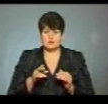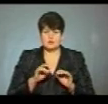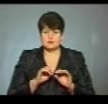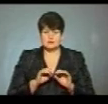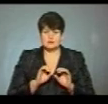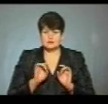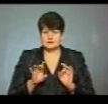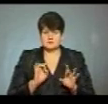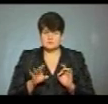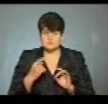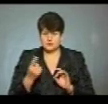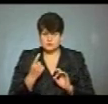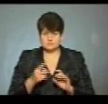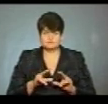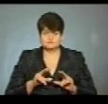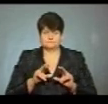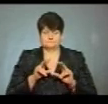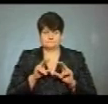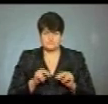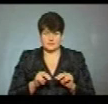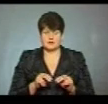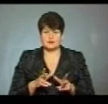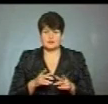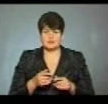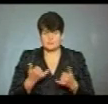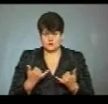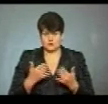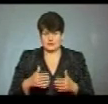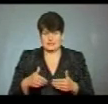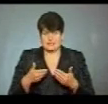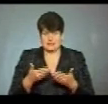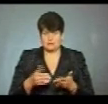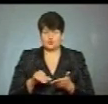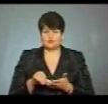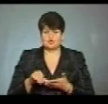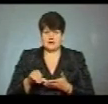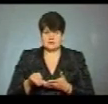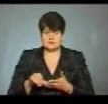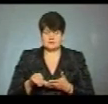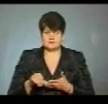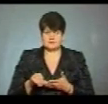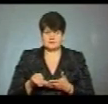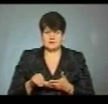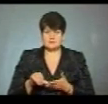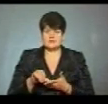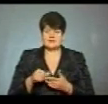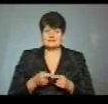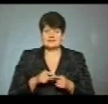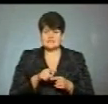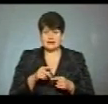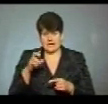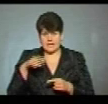області, запевнення і гарантії, які ми сьогодні даємо учасникам, представникам цих країн, що